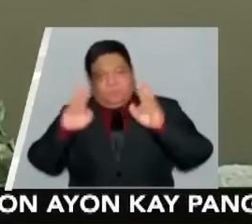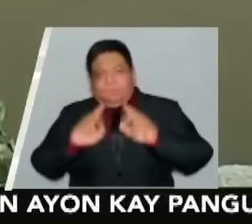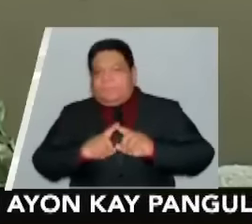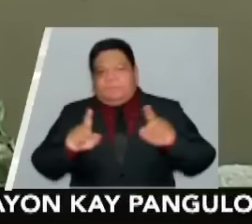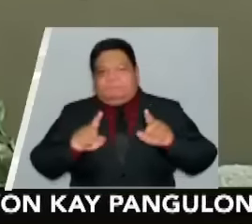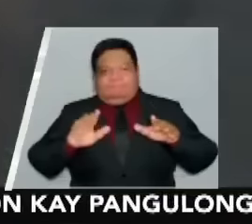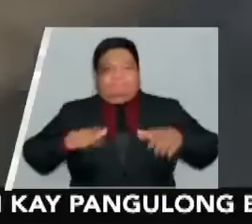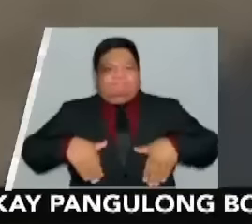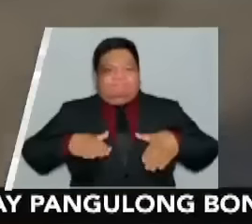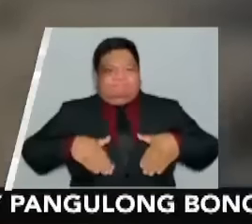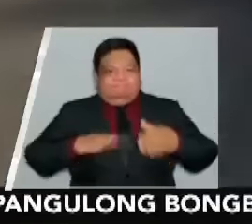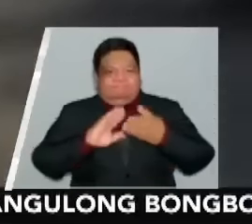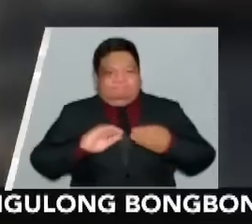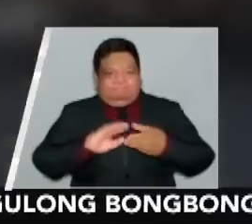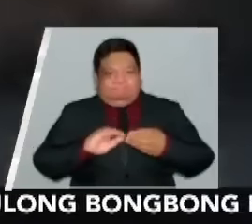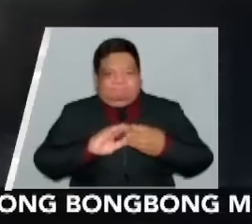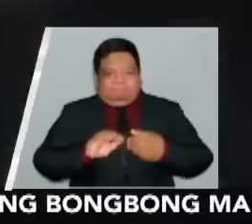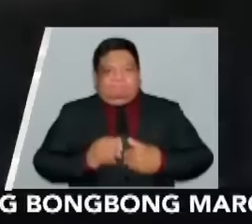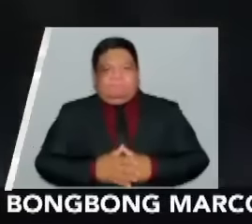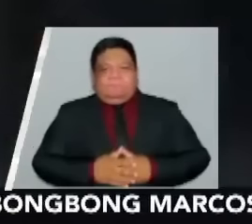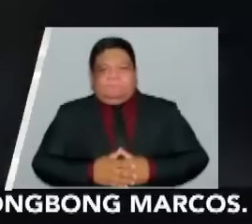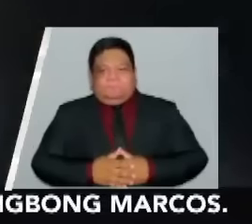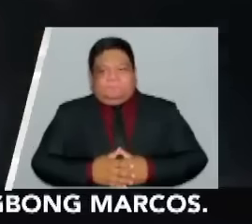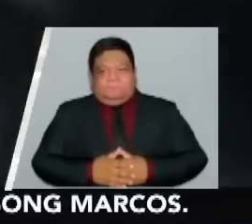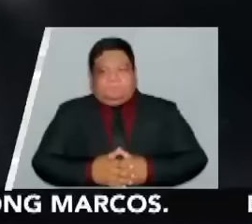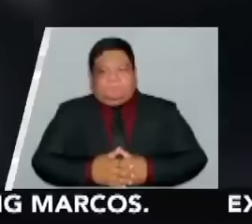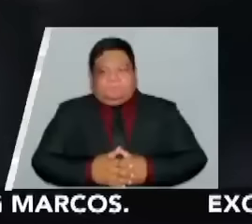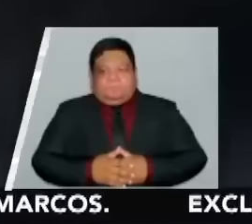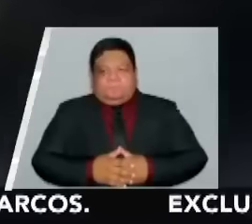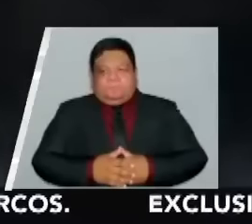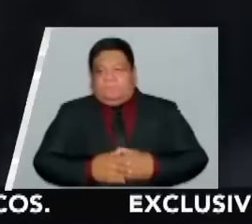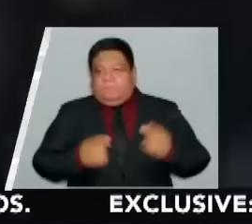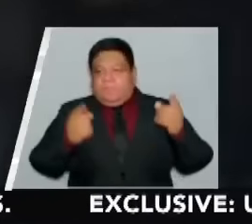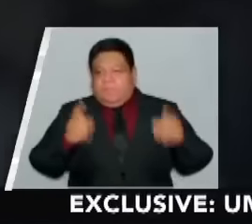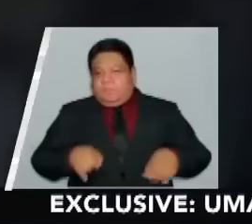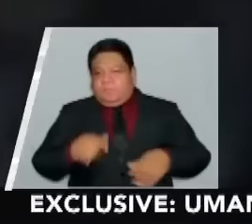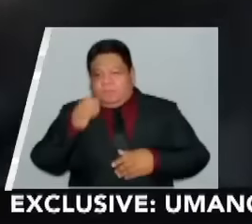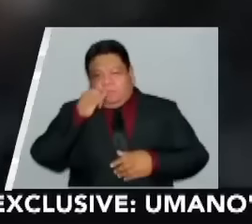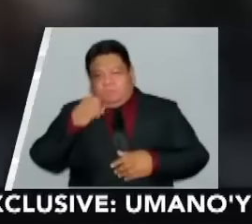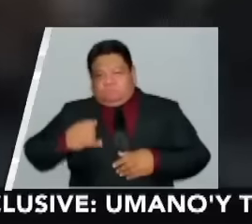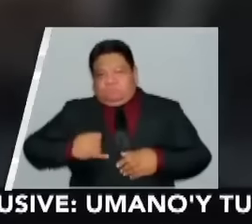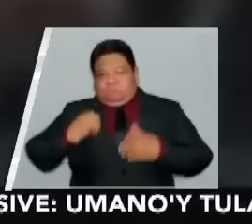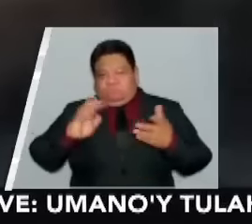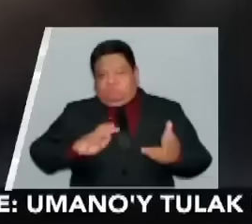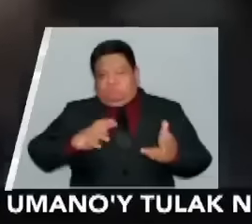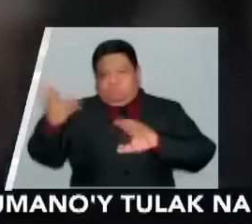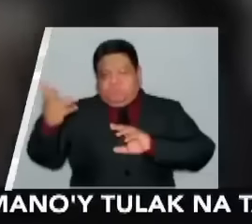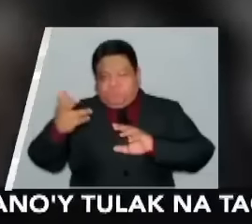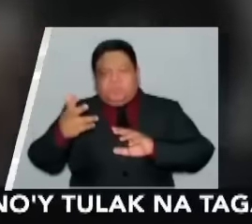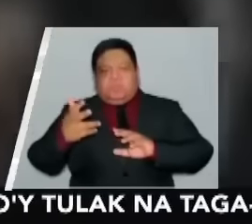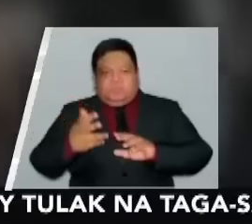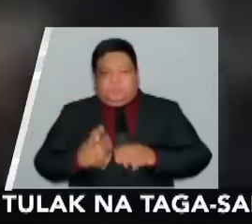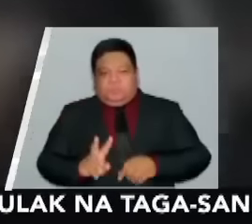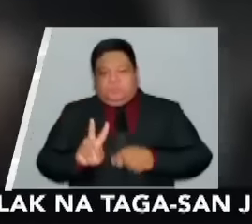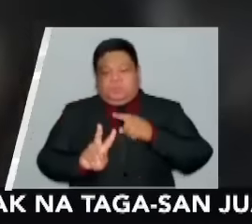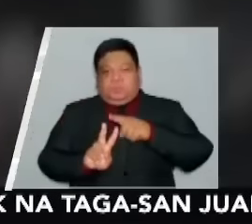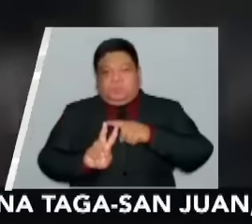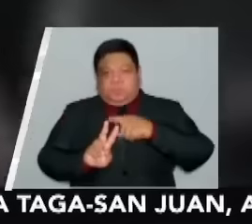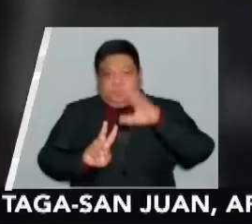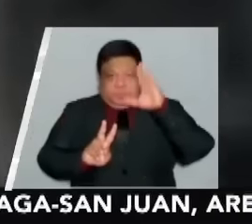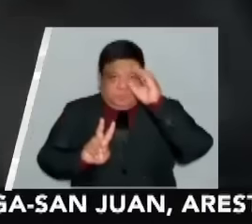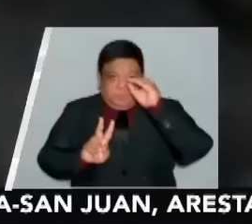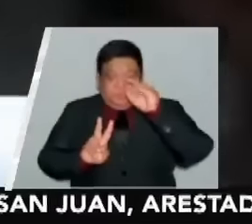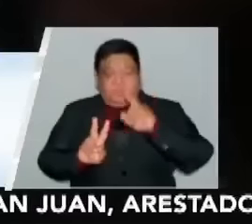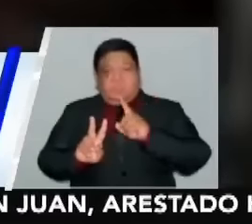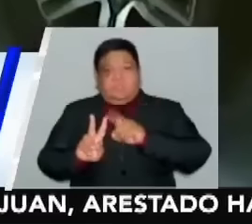ukol dito. Sa naganap na karahasan kahapon, sabi ng mga residente, dalawang lalaki kung saan isang minor de edad umano ang